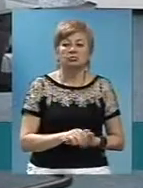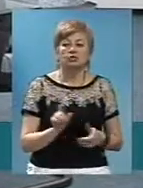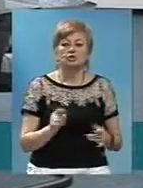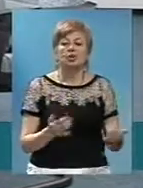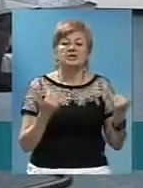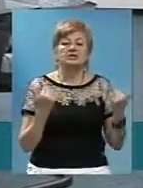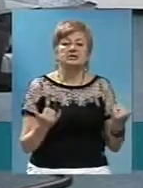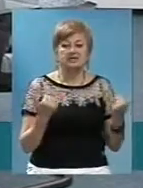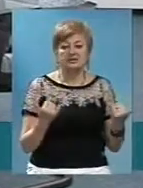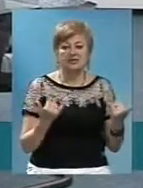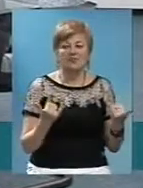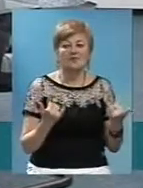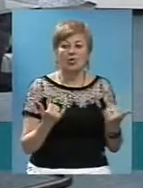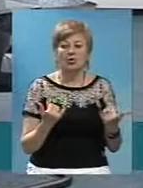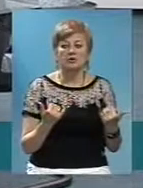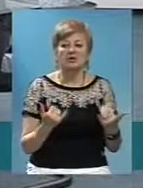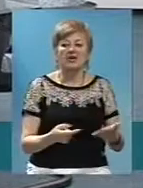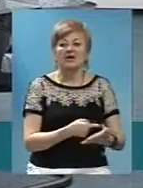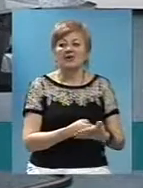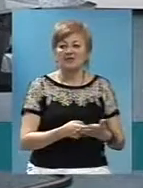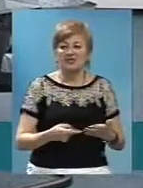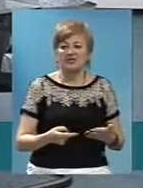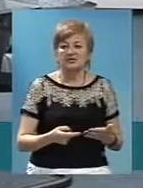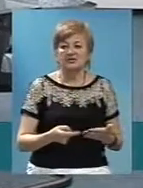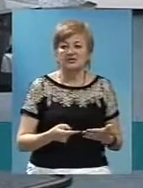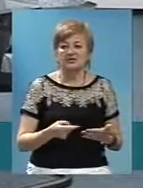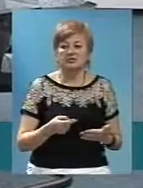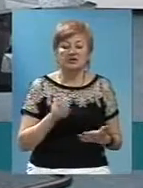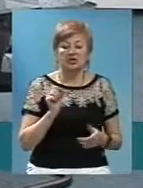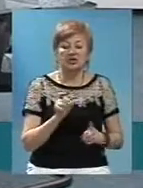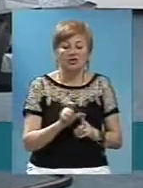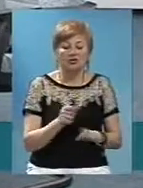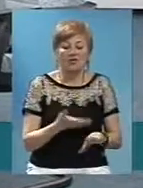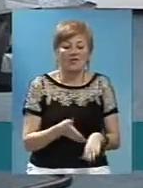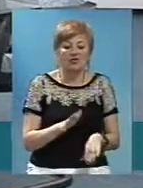сьогодні, сказати, відзначаємо, важко тут навіть і підібрати слова,